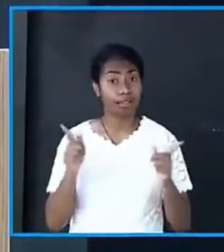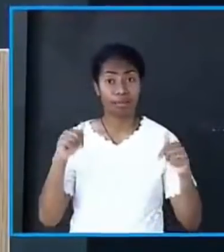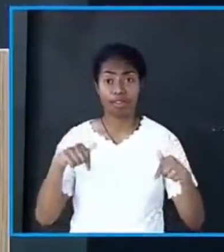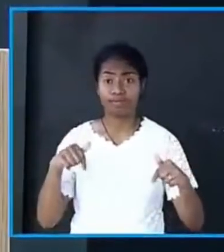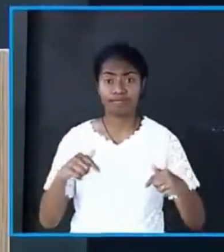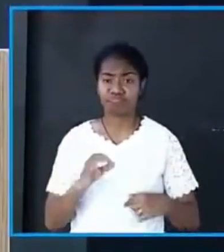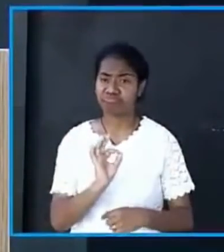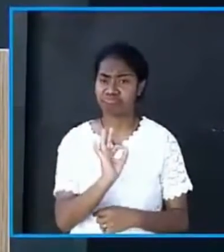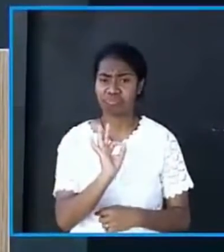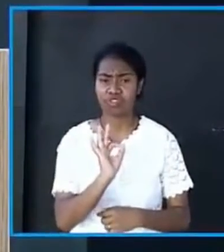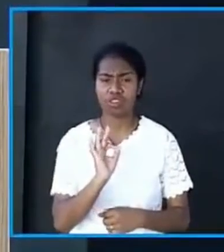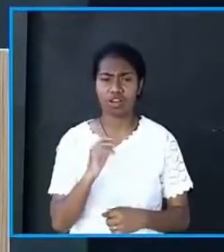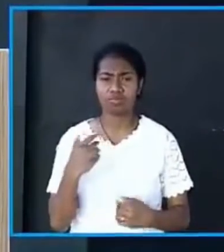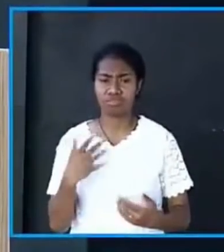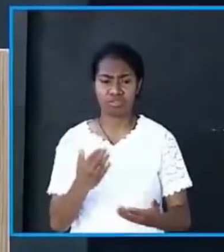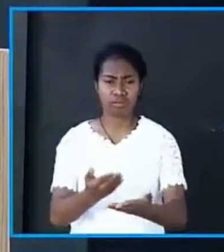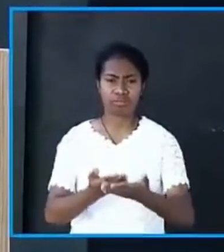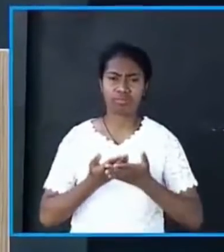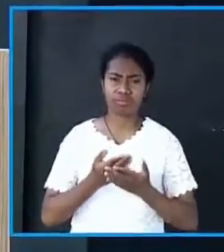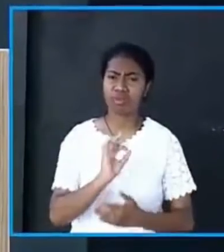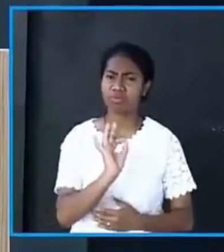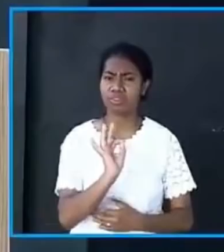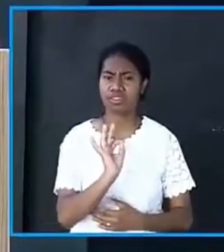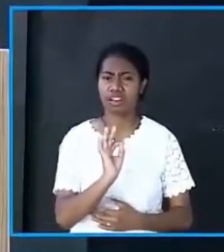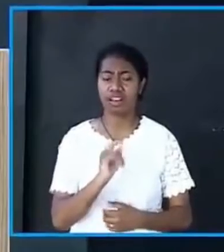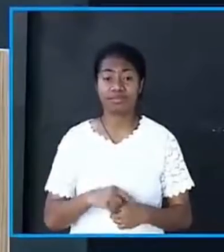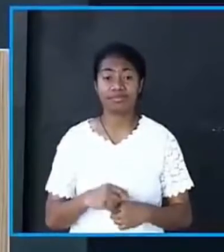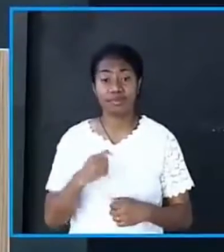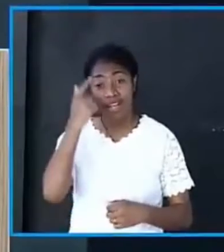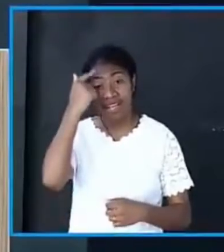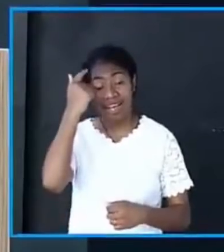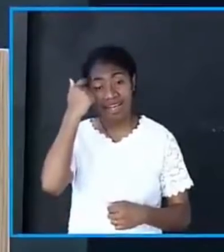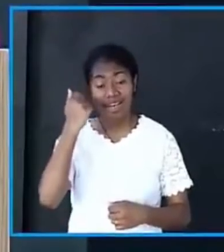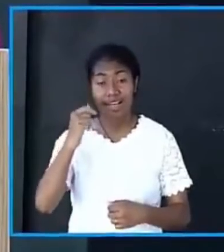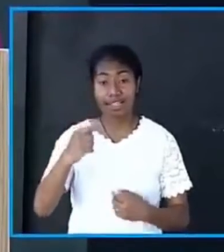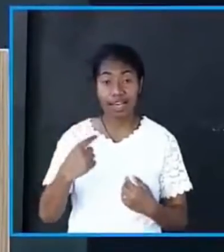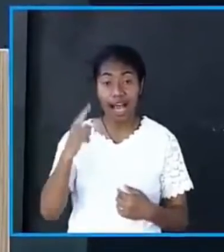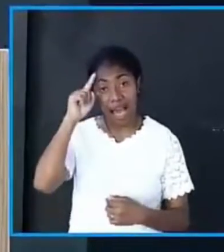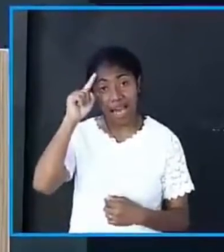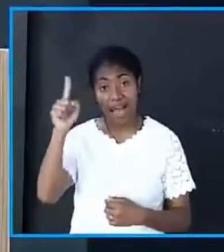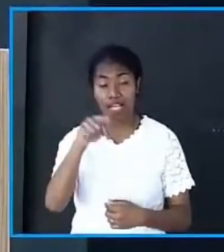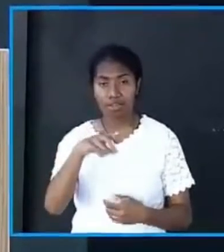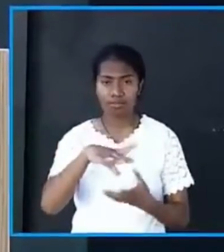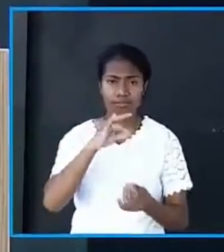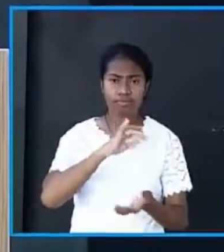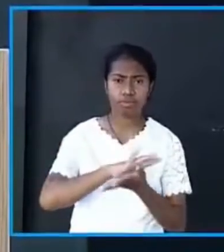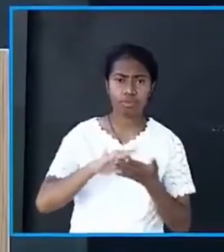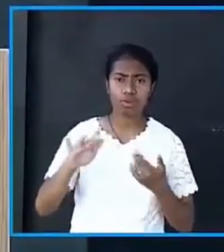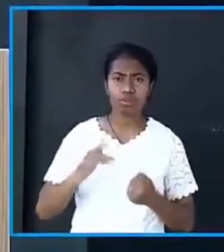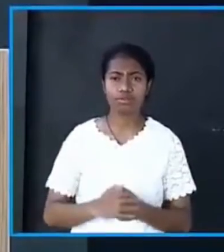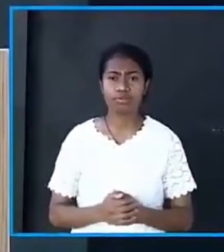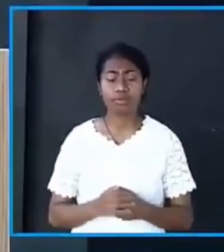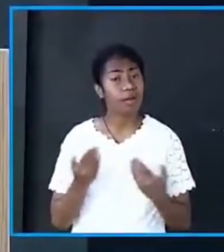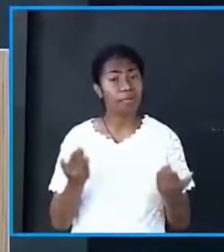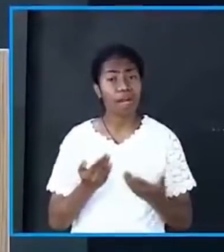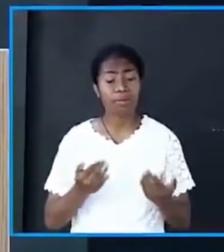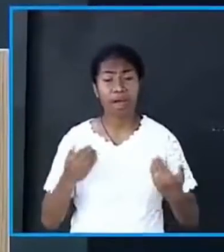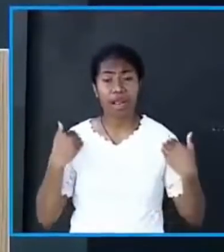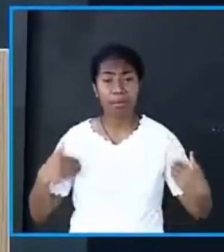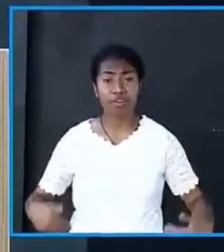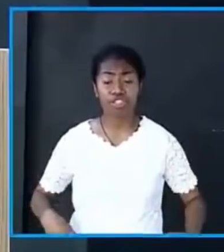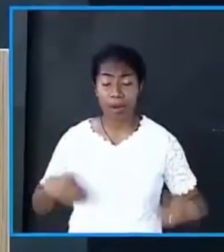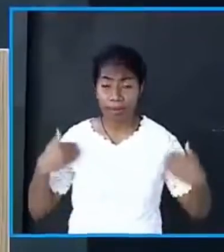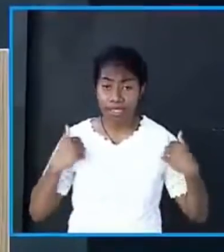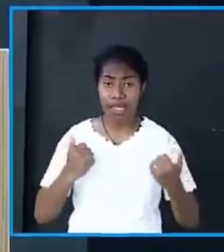tidak bisa diterima Kenapa karena Allah itu roh dan Allah tidak punya tubuh Bagaimana manusia